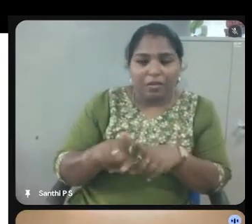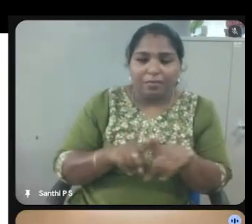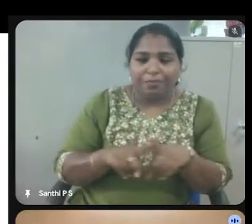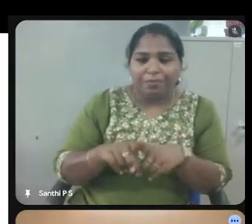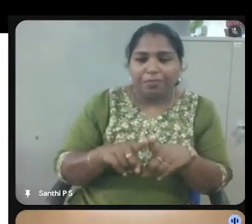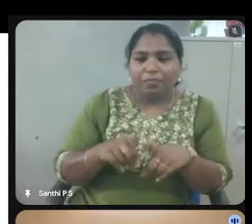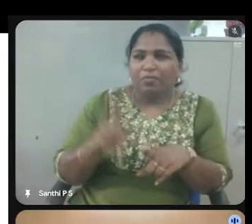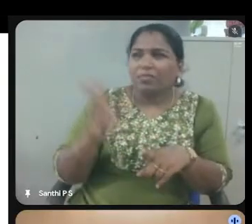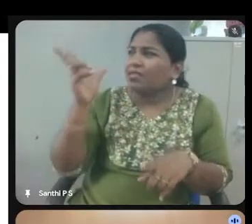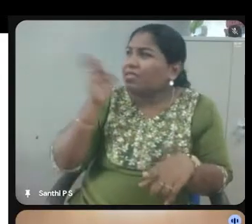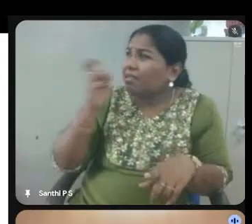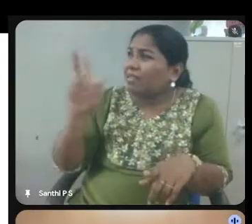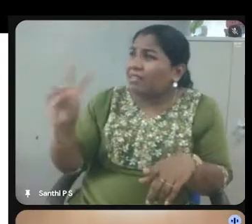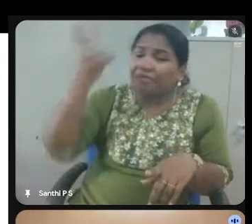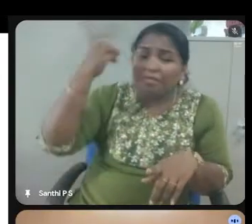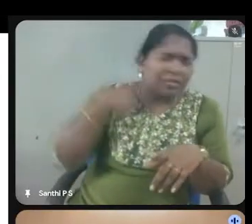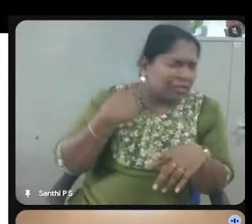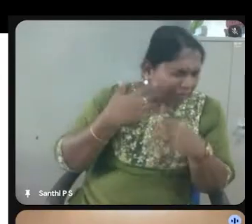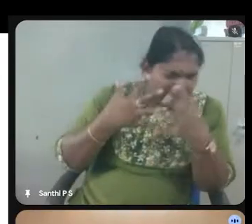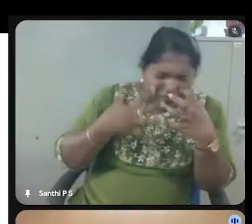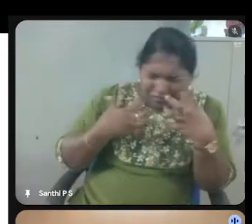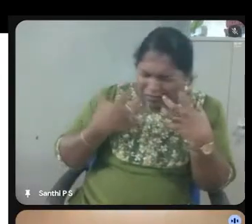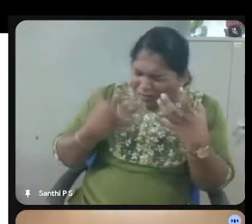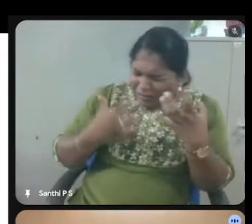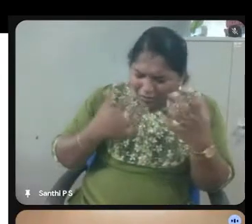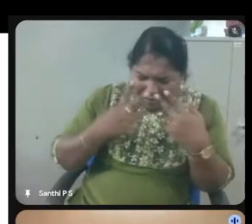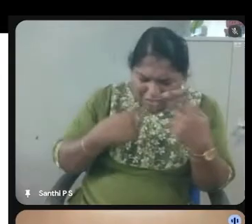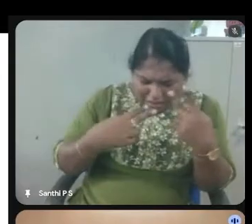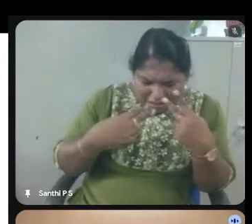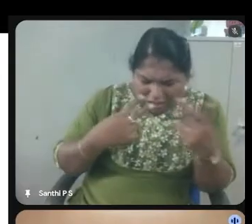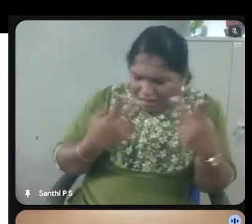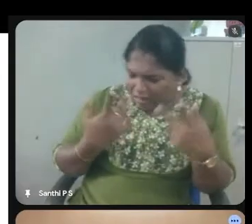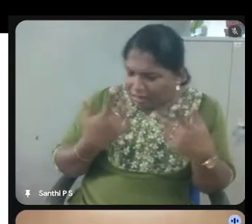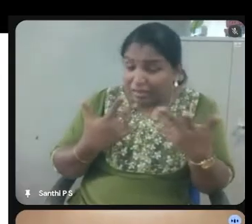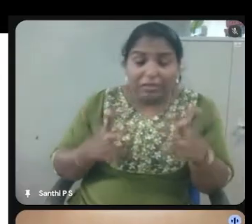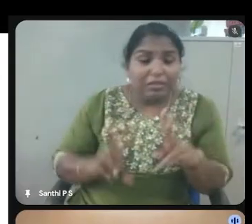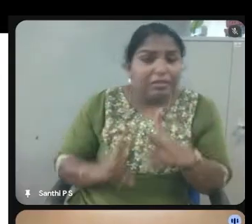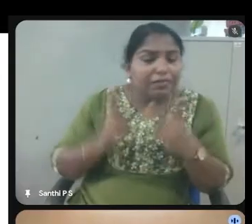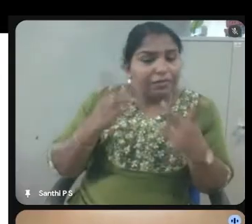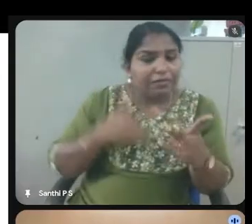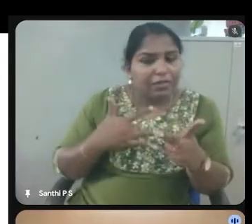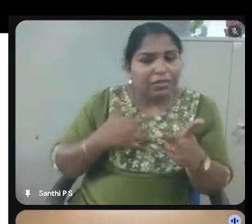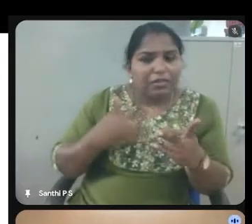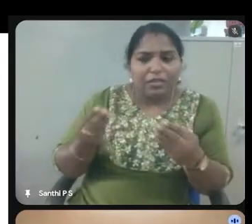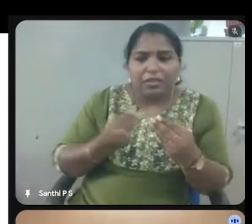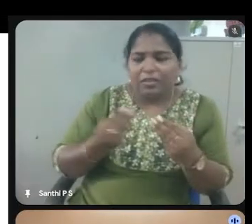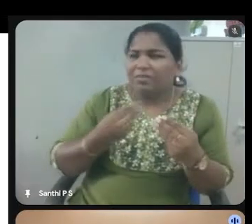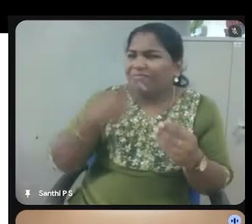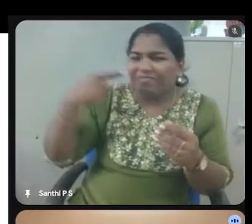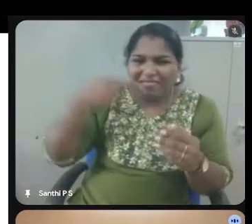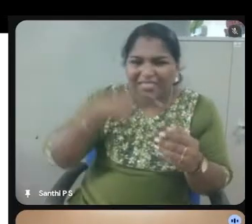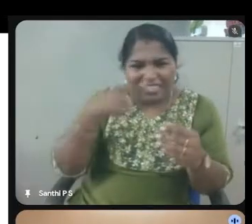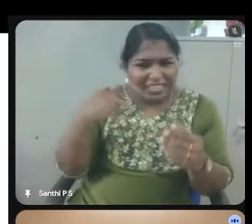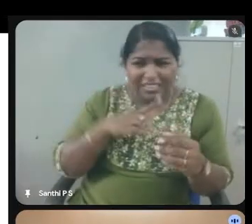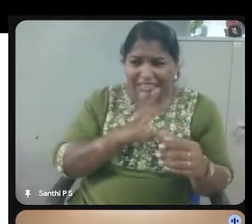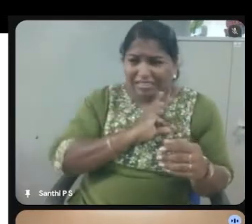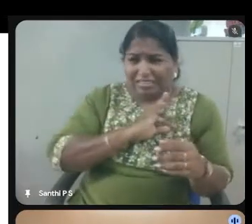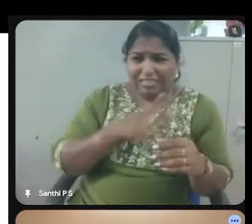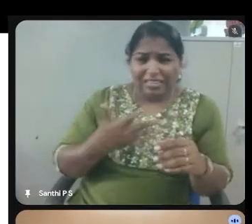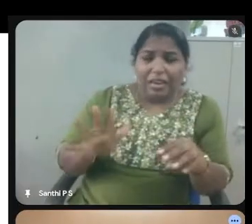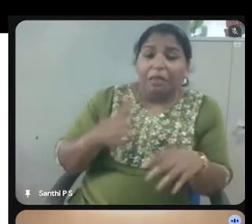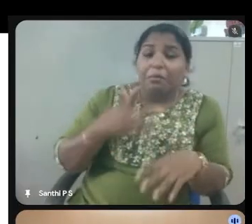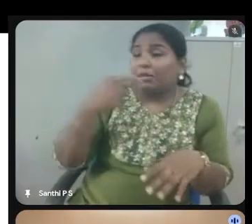സൗണ്ട്സ് കേൾക്കുമ്പോൾ അവർക്ക് അരോചകമായിട്ട് തോന്നാറുണ്ട്, ചെവി പൊത്തിയിരിക്കുക, കരയുക, അല്ലെങ്കിൽ ചില കുട്ടികൾ ചിലപ്പോൾ പല്ല് കഴിക്കാൻ സമ്മതിച്ചൊന്നുമില്ല, അവർക്ക് അത് ഭയങ്കര ഒരു ബുദ്ധിമുട്ടായിട്ട്